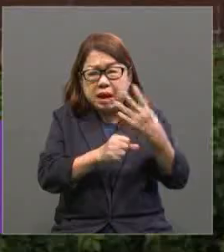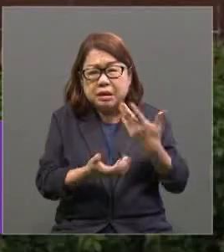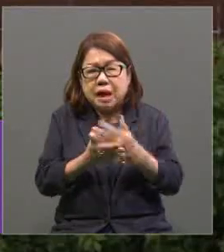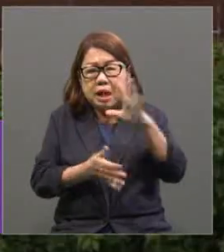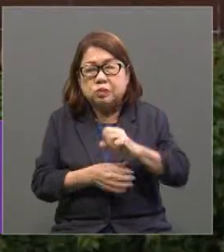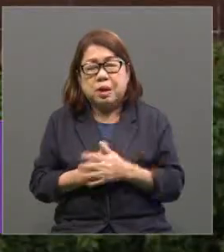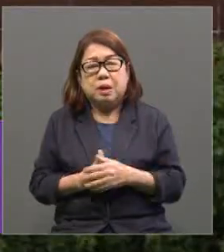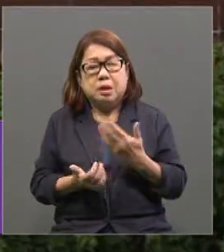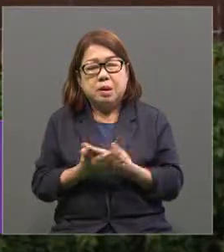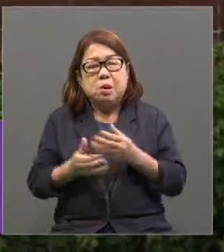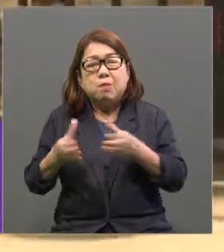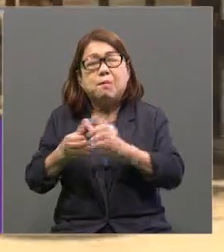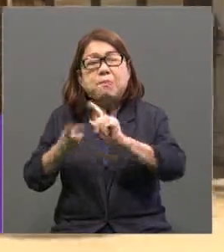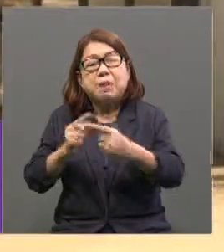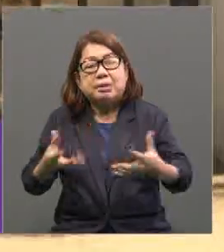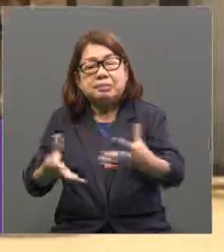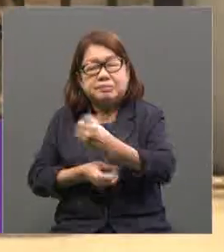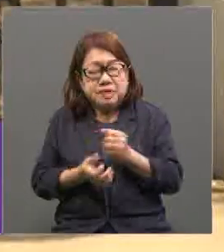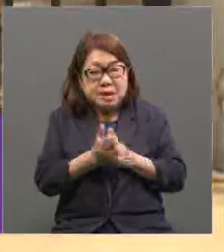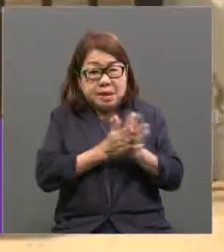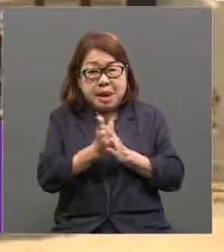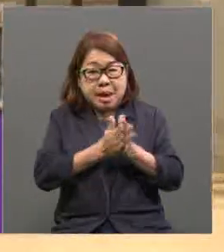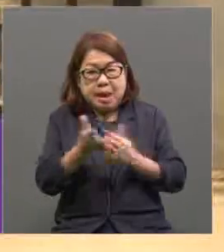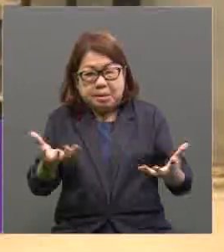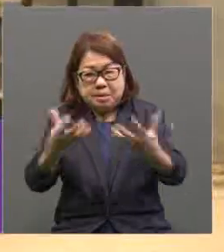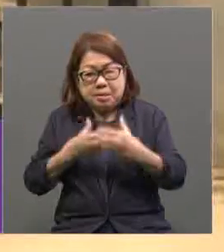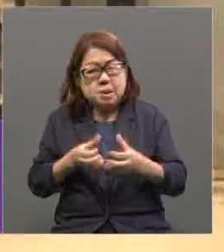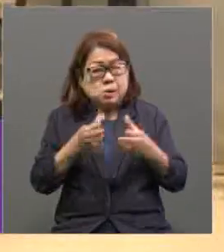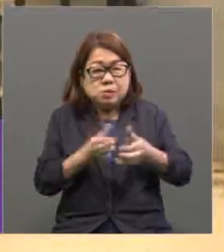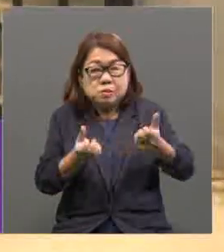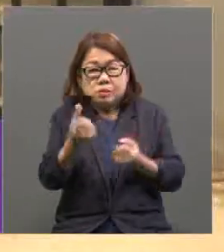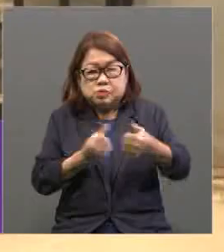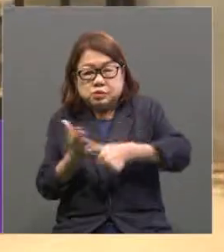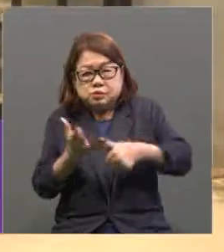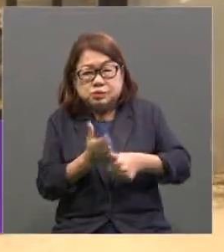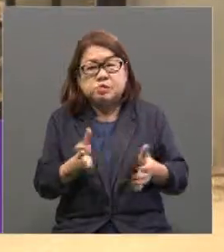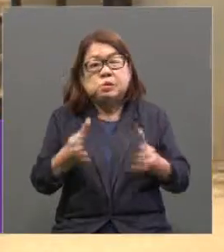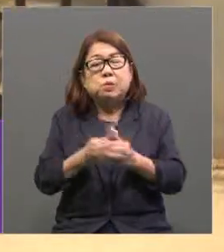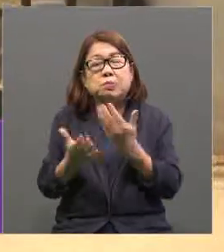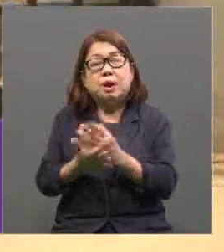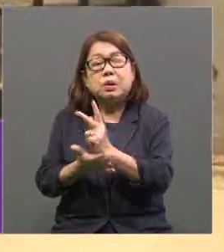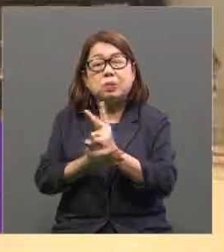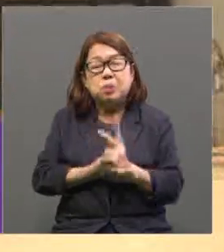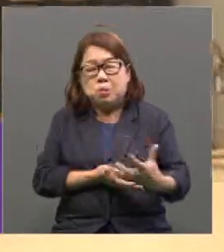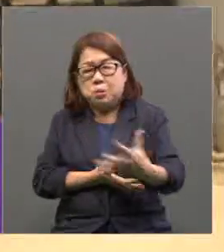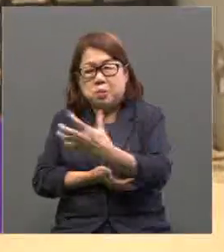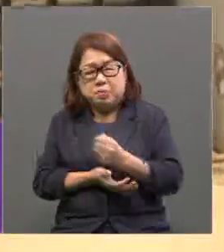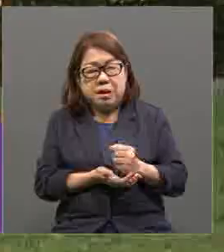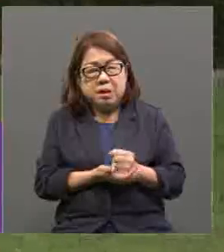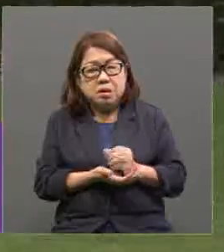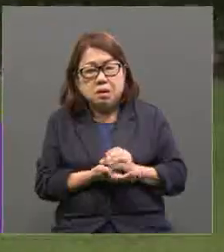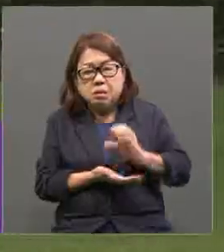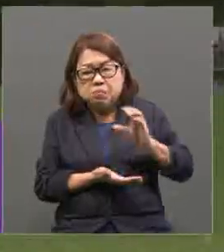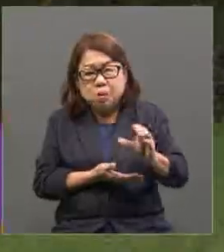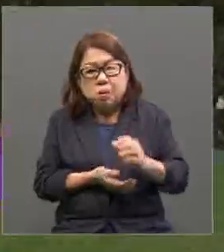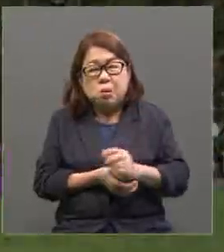อกว่ารวมเงินมาจากกลุ่มเพื่อนบ้างวงแชร์บ้างวงจำนำรถบ้างแล้วก็กลุ่มเงินกู้เอาไปเล่นพนันซึ่งยอดบางวันสูงถึง